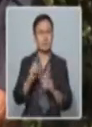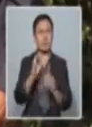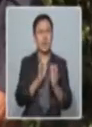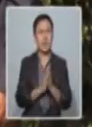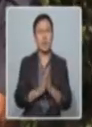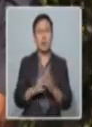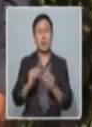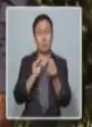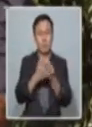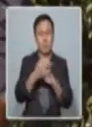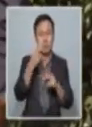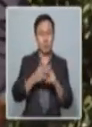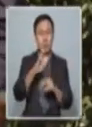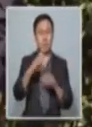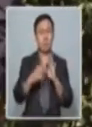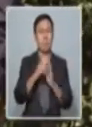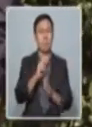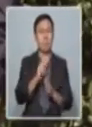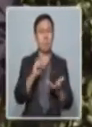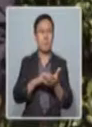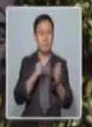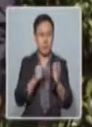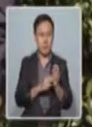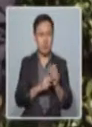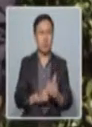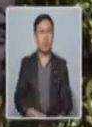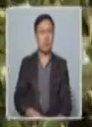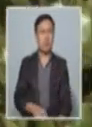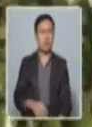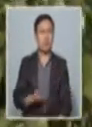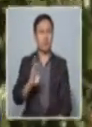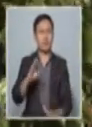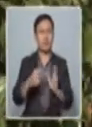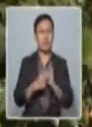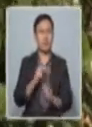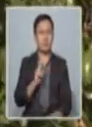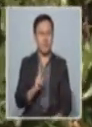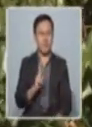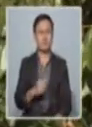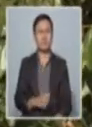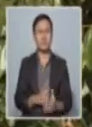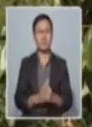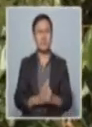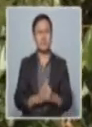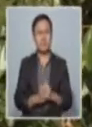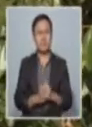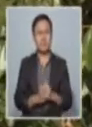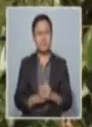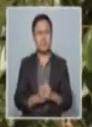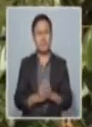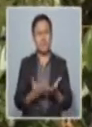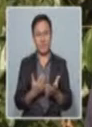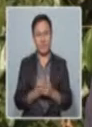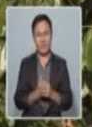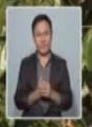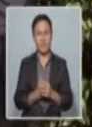ากรากไม้ทุกอย่างเราจะขึ้นต้นด้วยบัก แปลว่าเป็นตัวผู ้ค่ะบัก ถ้าเป็นตัวเมียขึ้นต้นด้วย อี เฮ้ยชัดมาก